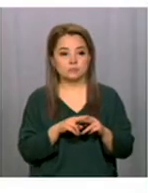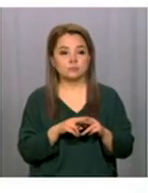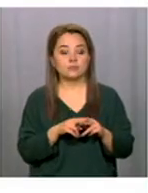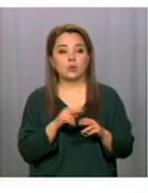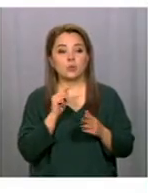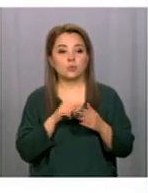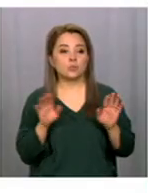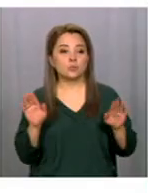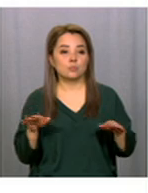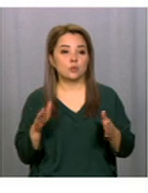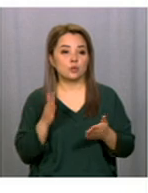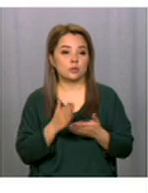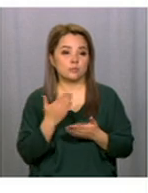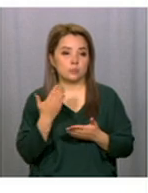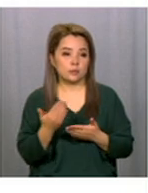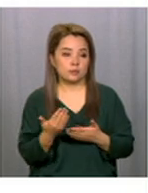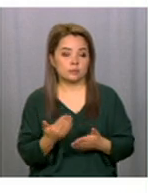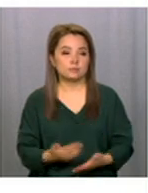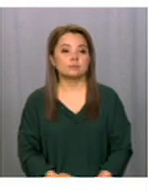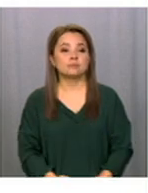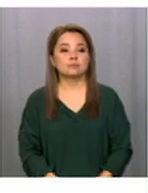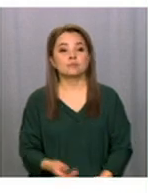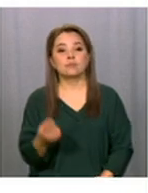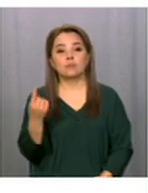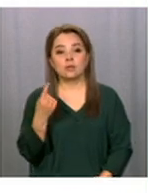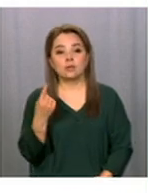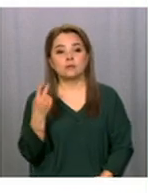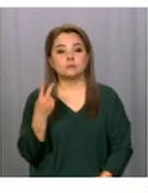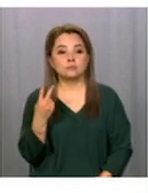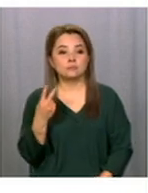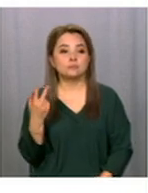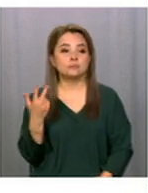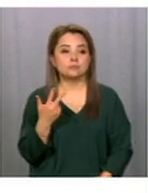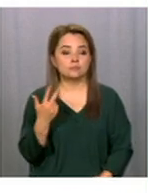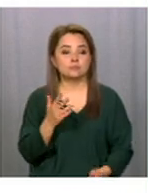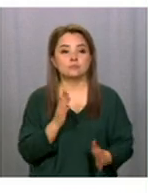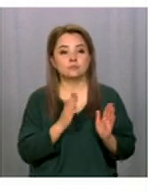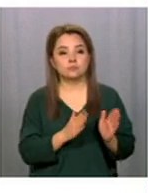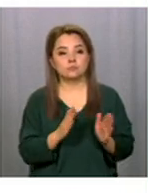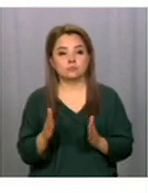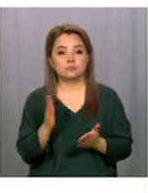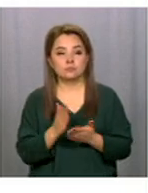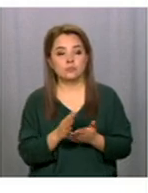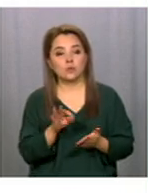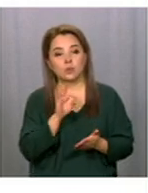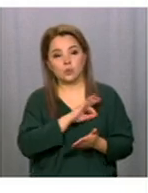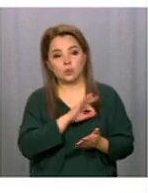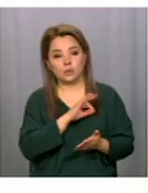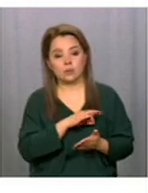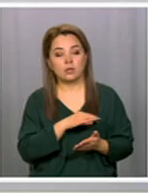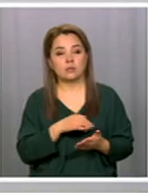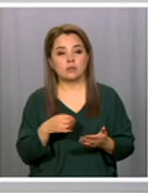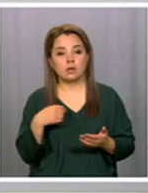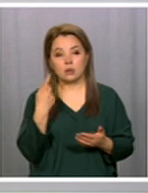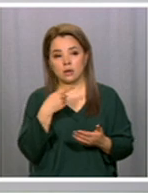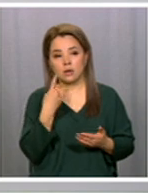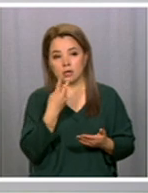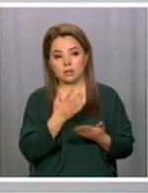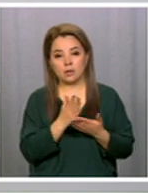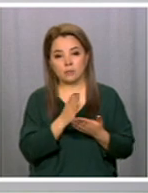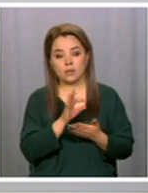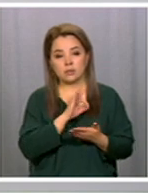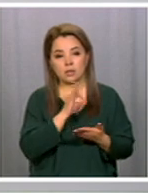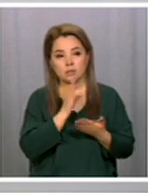бүркіт тұр. Яғни бұлар бірінші, екінші, үшінші реттік консумент, яғни тұтынушы ағзалар болады. Енді